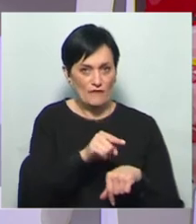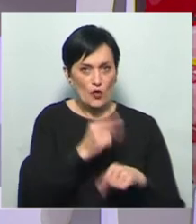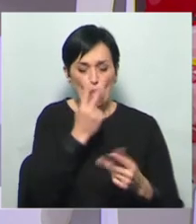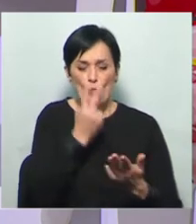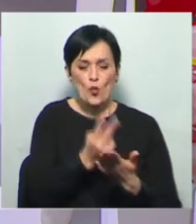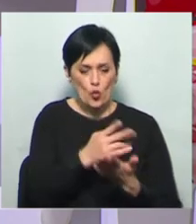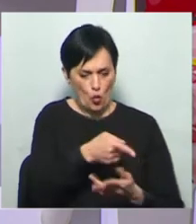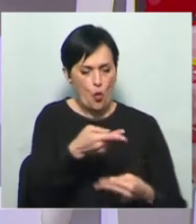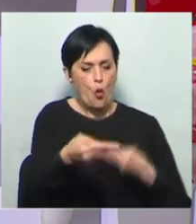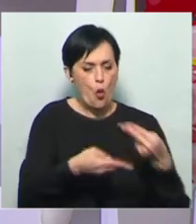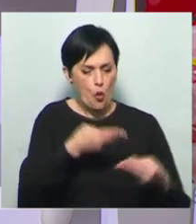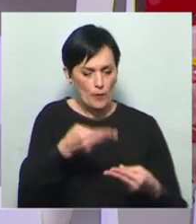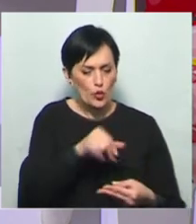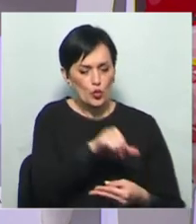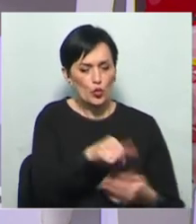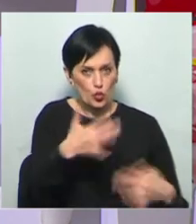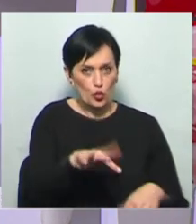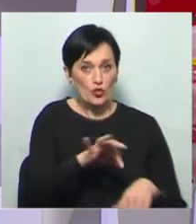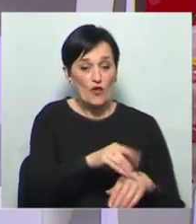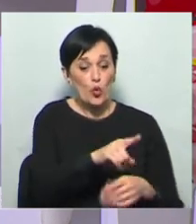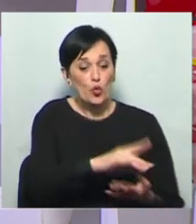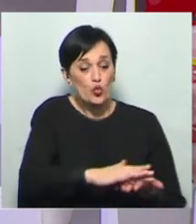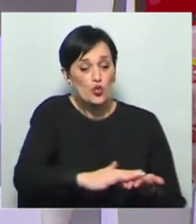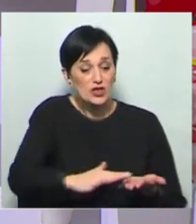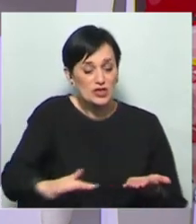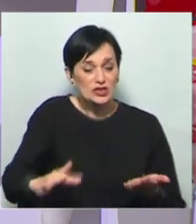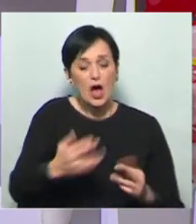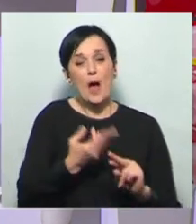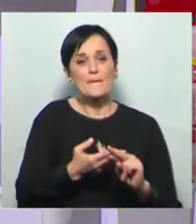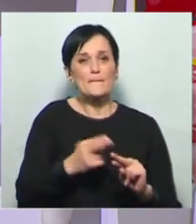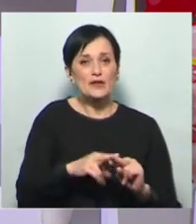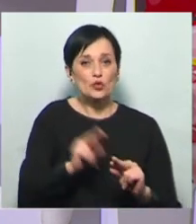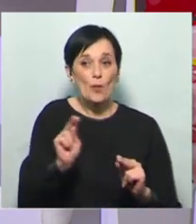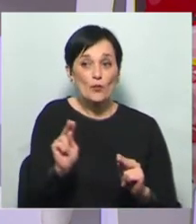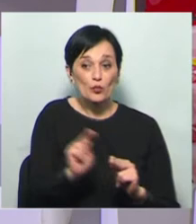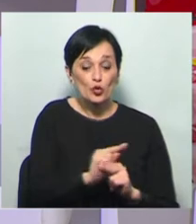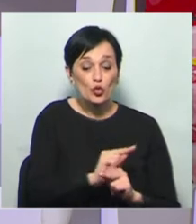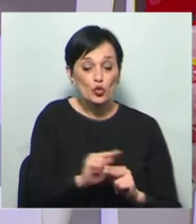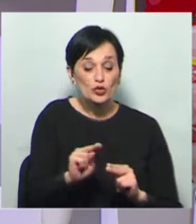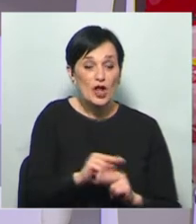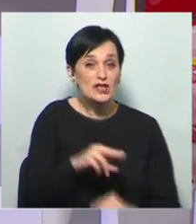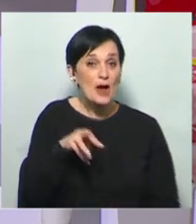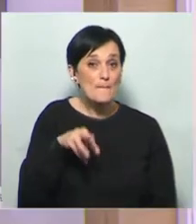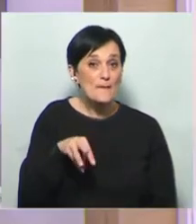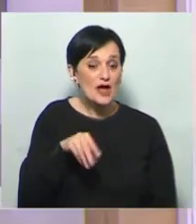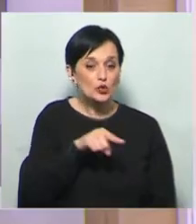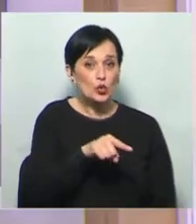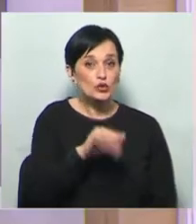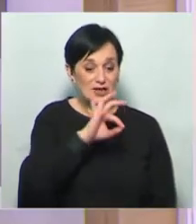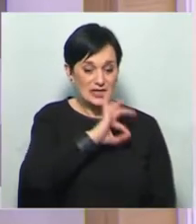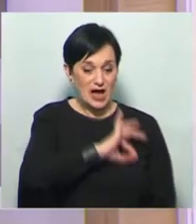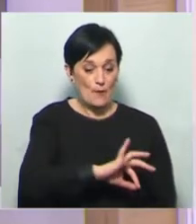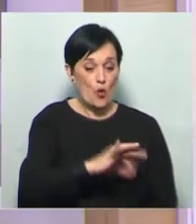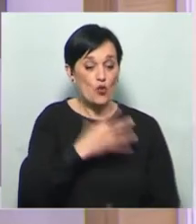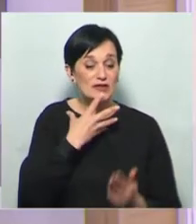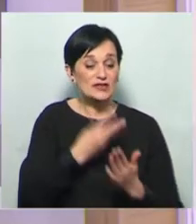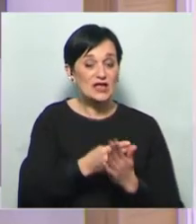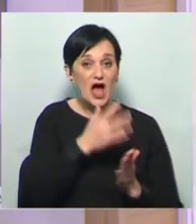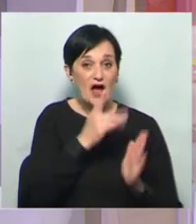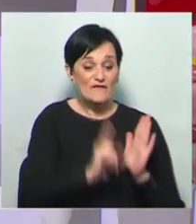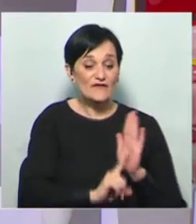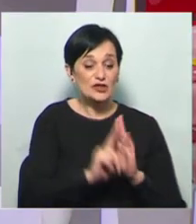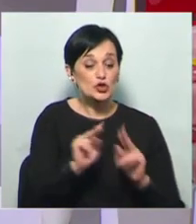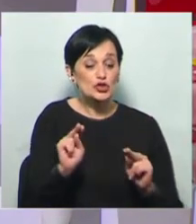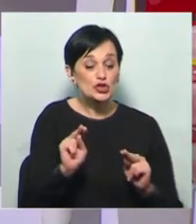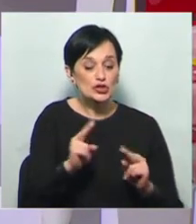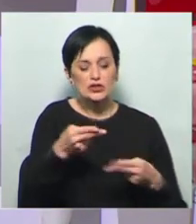ოპერაცია გაკეთებულია, ეხლაც უგრძელდება, ამიტომ ის მკურნალობის ის მეთოდი, რომელიც მან გამოიყენა თავის დროს ქირურგიულ